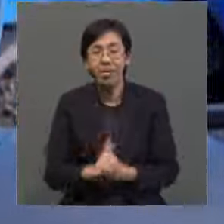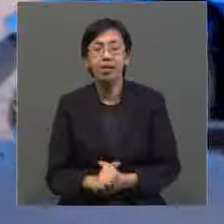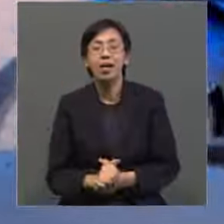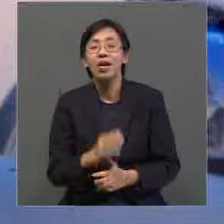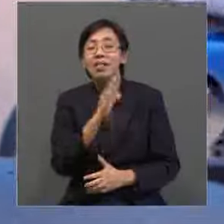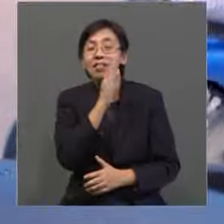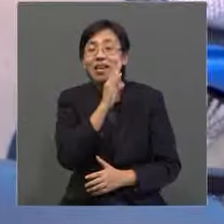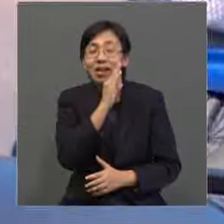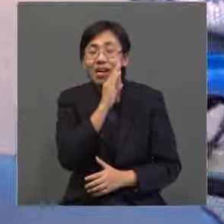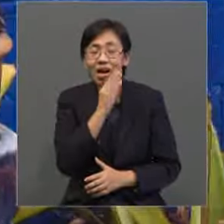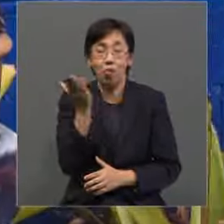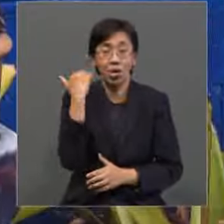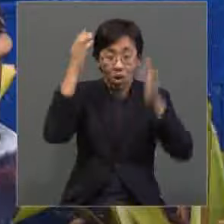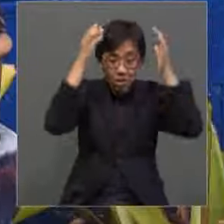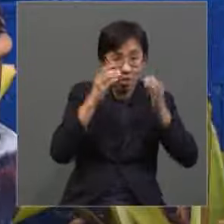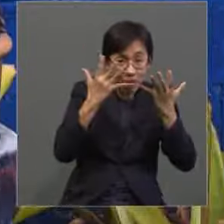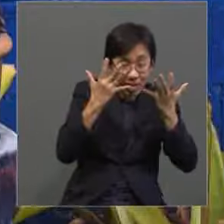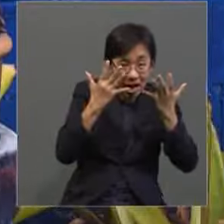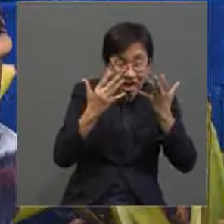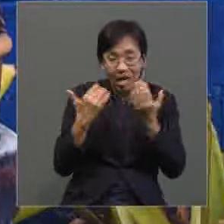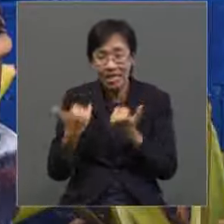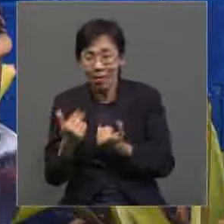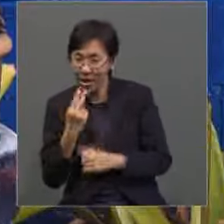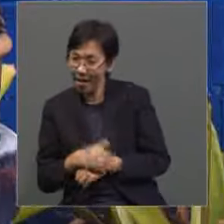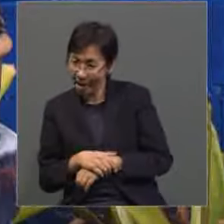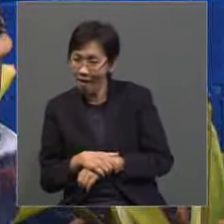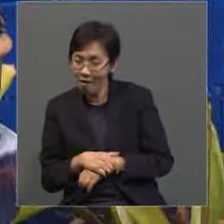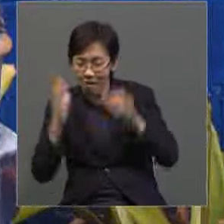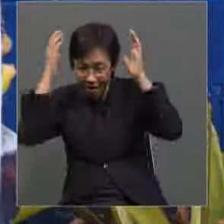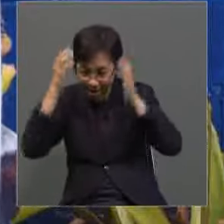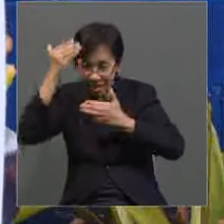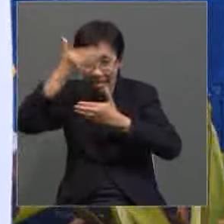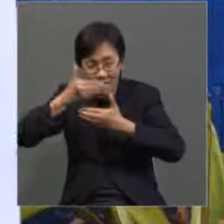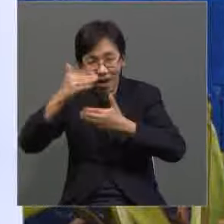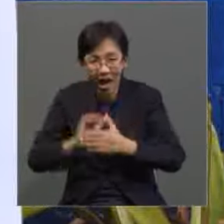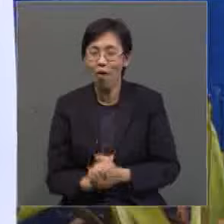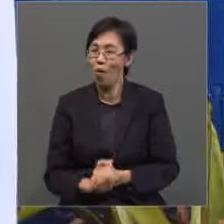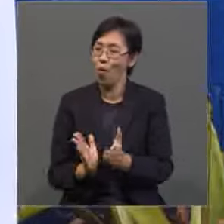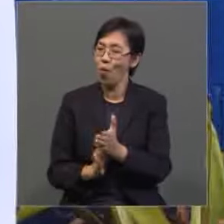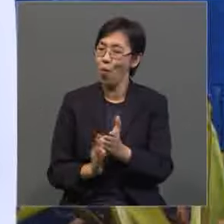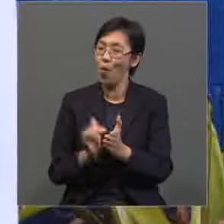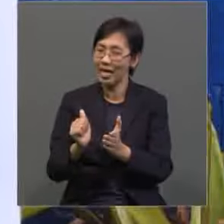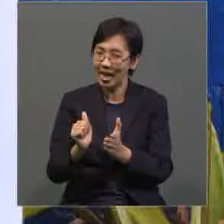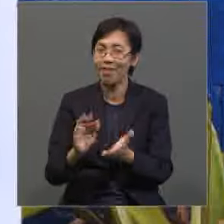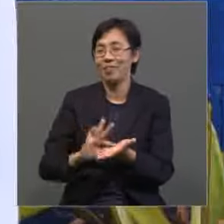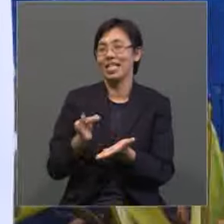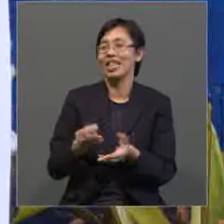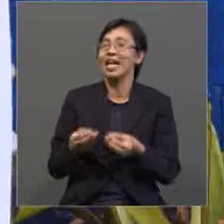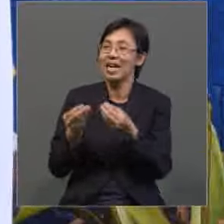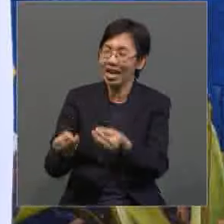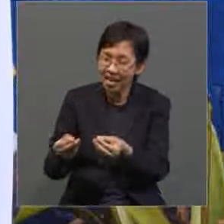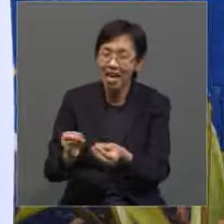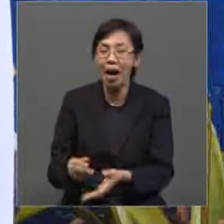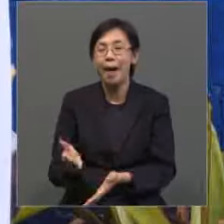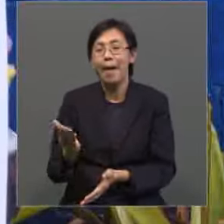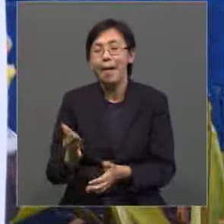ขาเราเห็นว่าวันก่อนเขาไม่สวมนะแต่วันนี้ดีจังเลยเขาสวมแล้วก็เป็นตัวควบคุมติดต